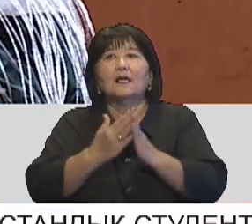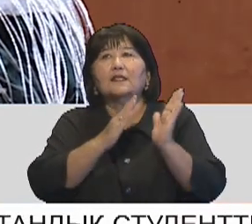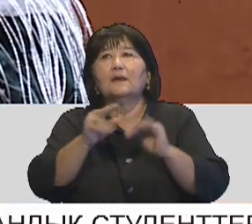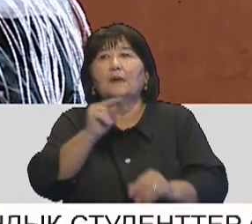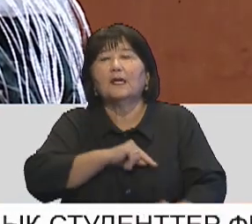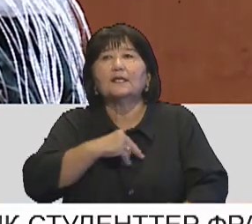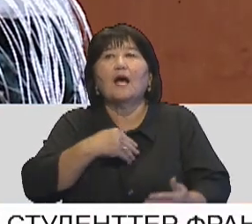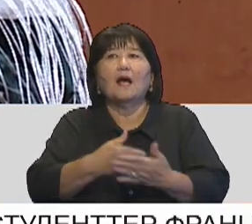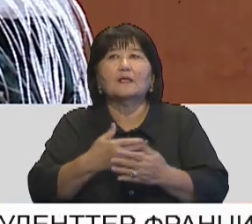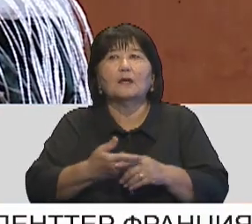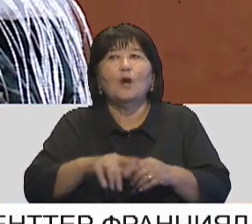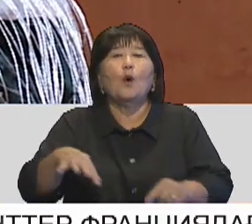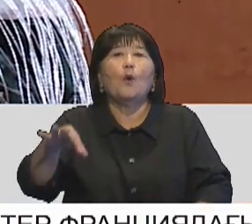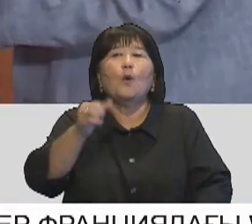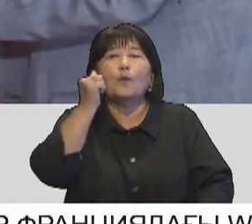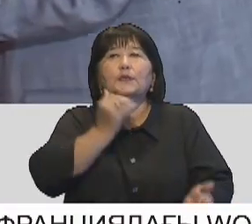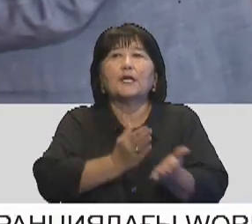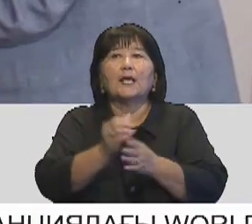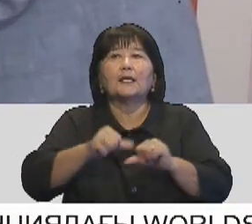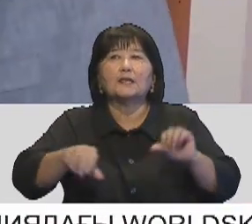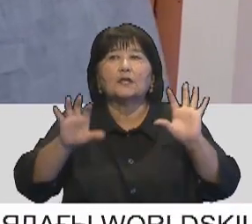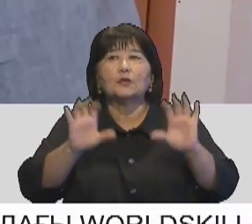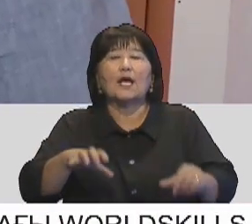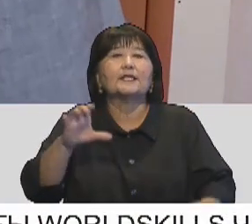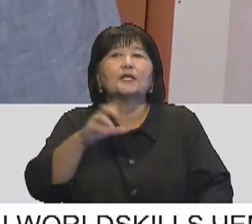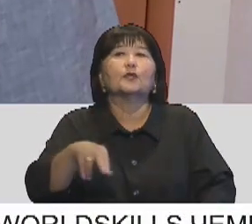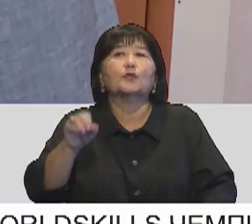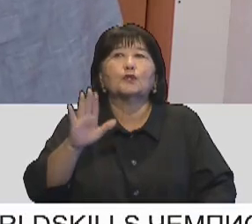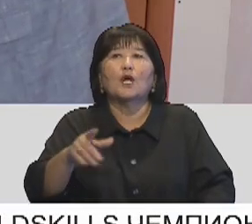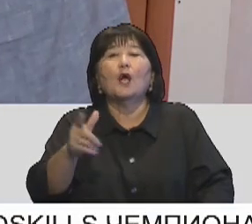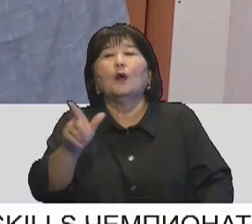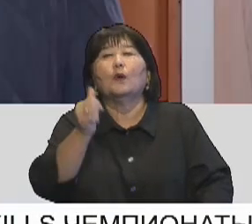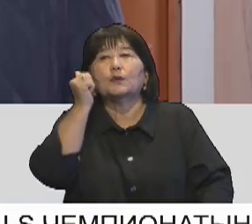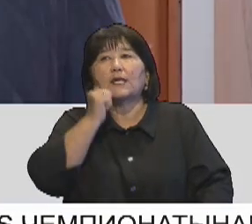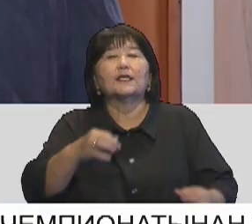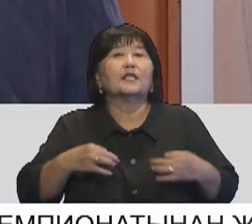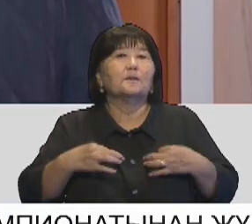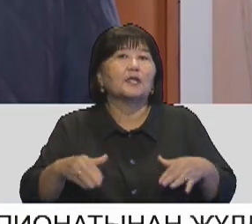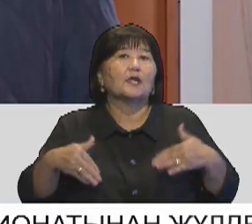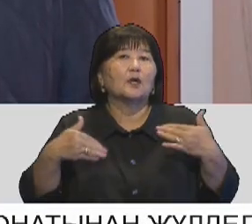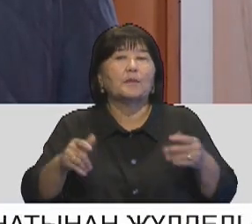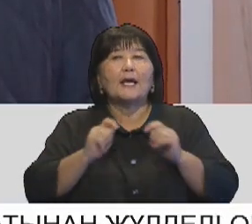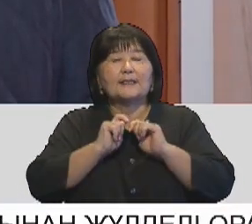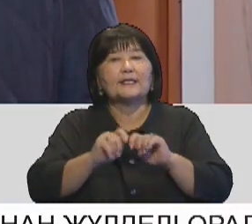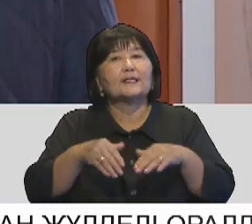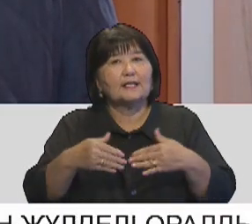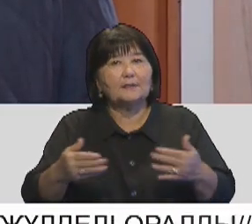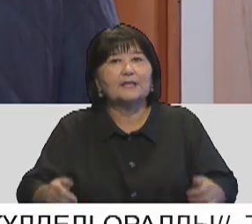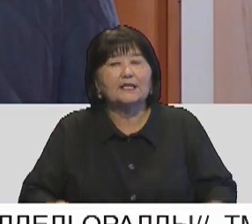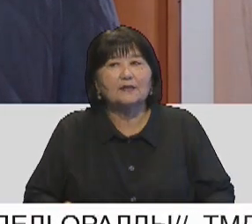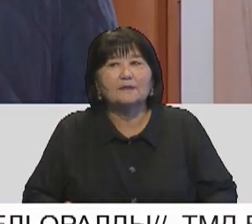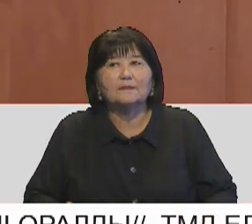болып қызмет атқарған. Облыстық ардагерлер кеңесінің төрағасы Серік Дүйсенбаев қос ардагерді мерекемен құттықтап, сыйлықтар табыстады.